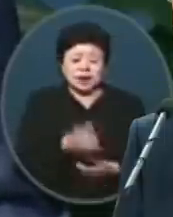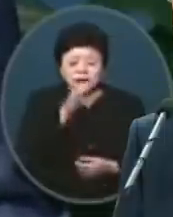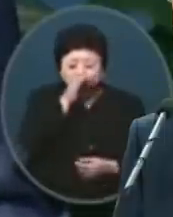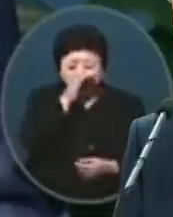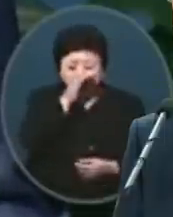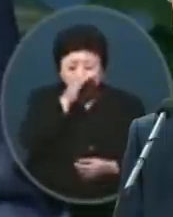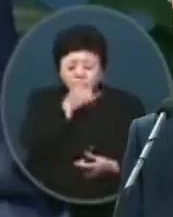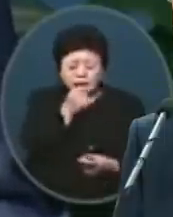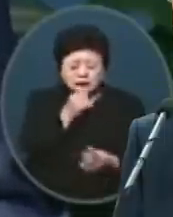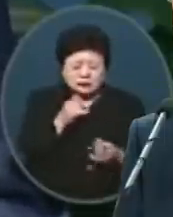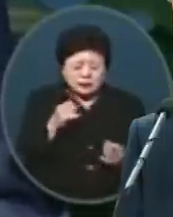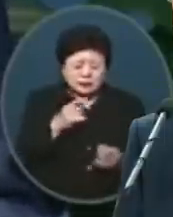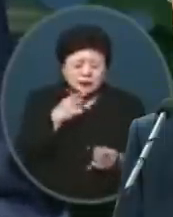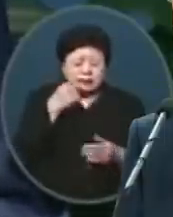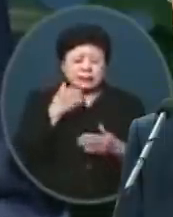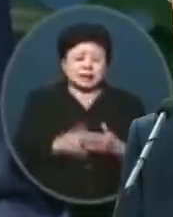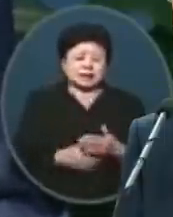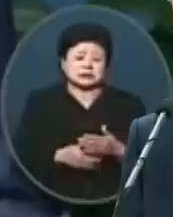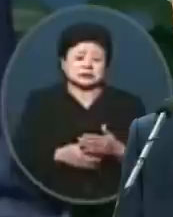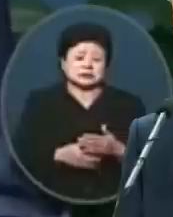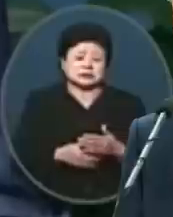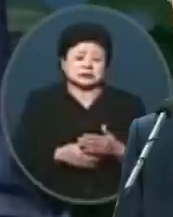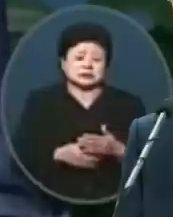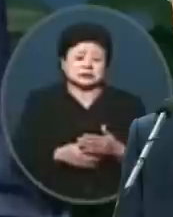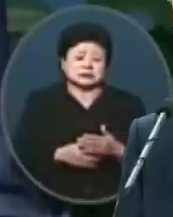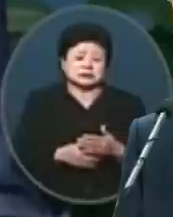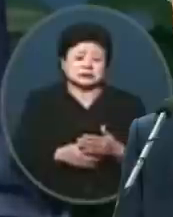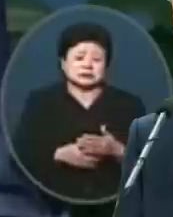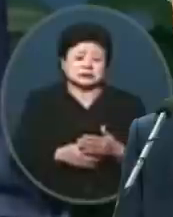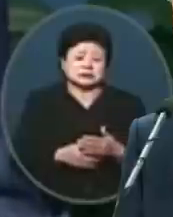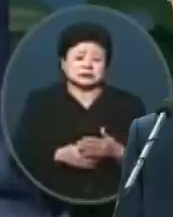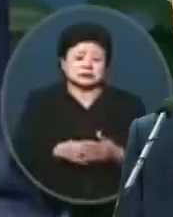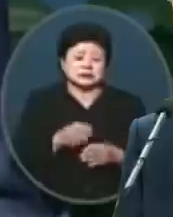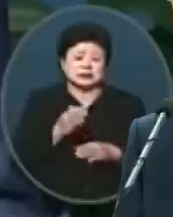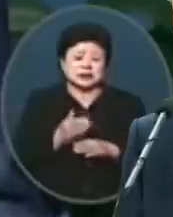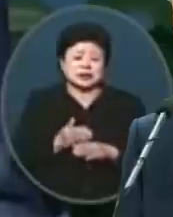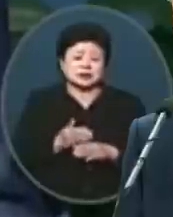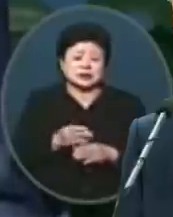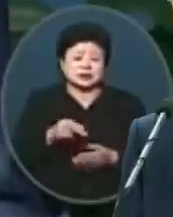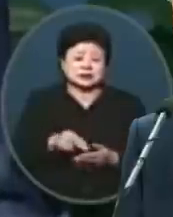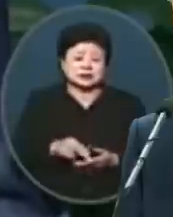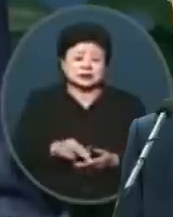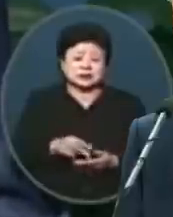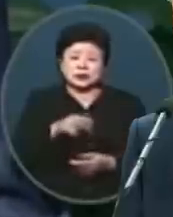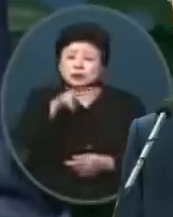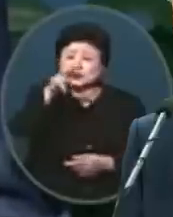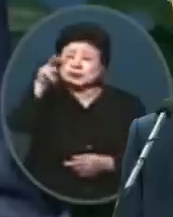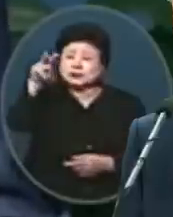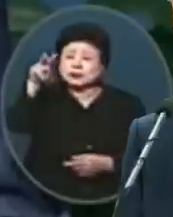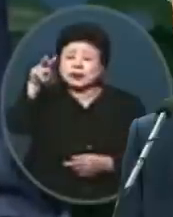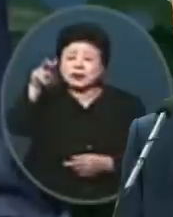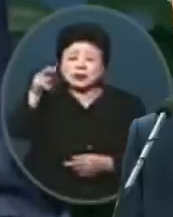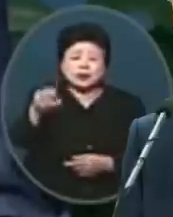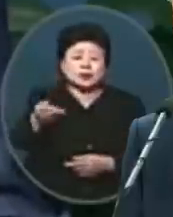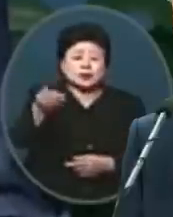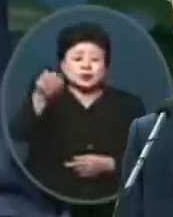바보스러운 사람들은 남았는 것 같았습니다. 저희 가운데 여기 서서 위를 쳐다보면 위에